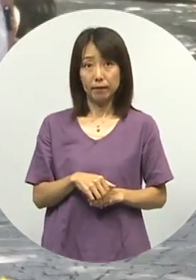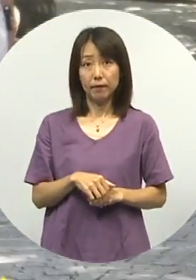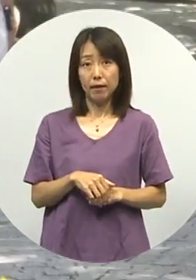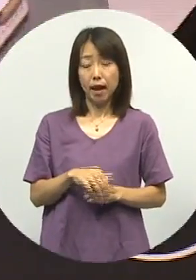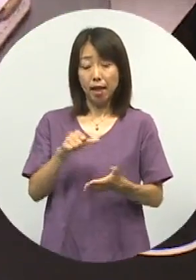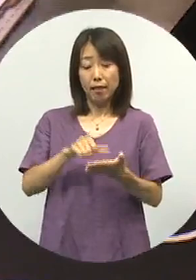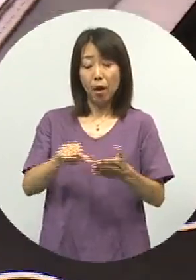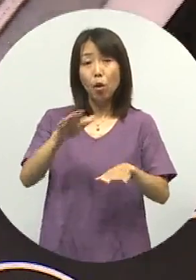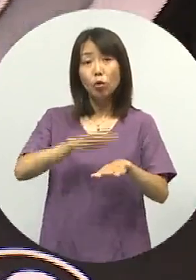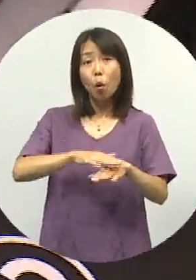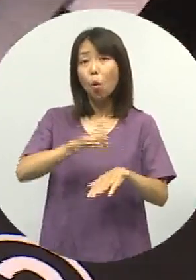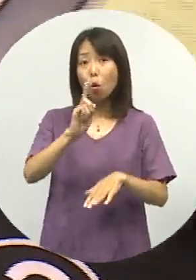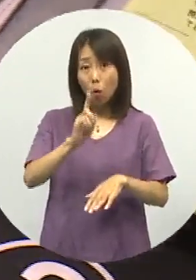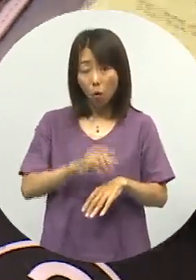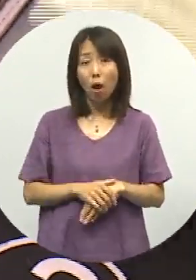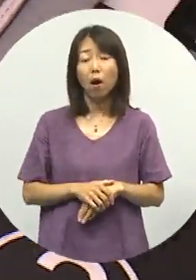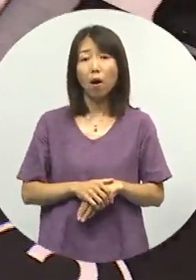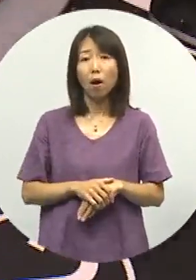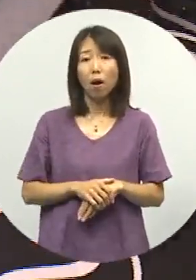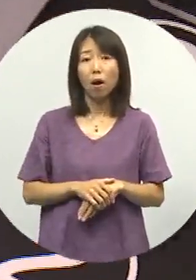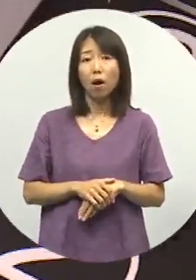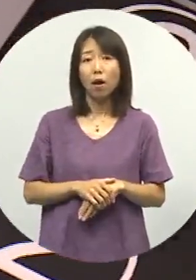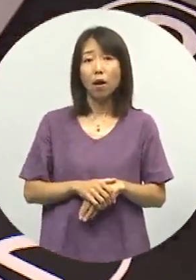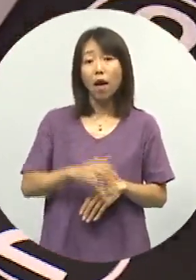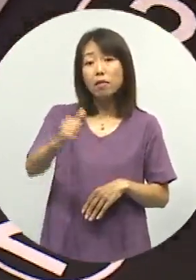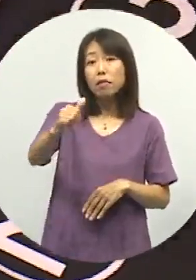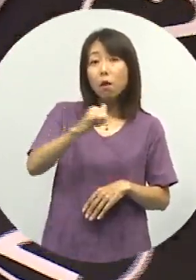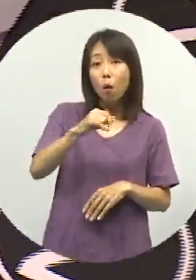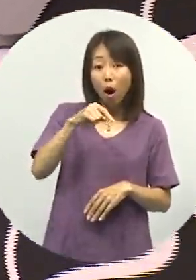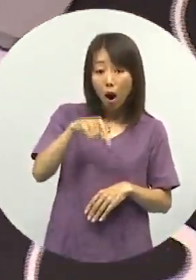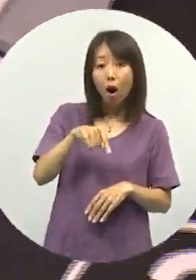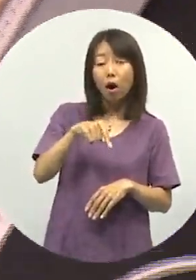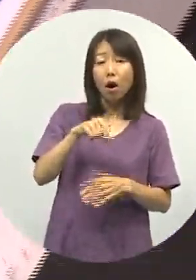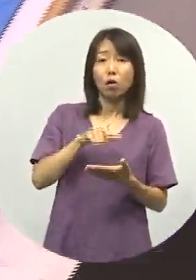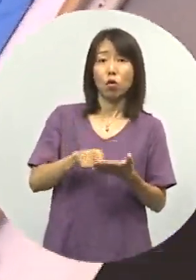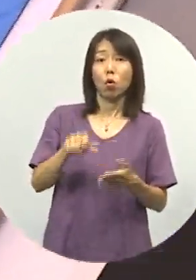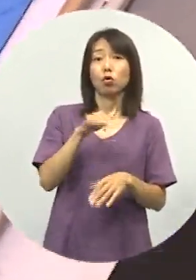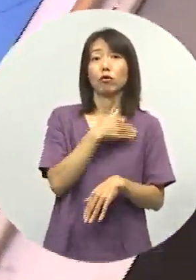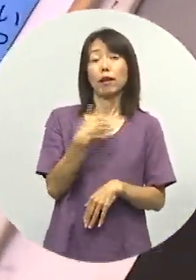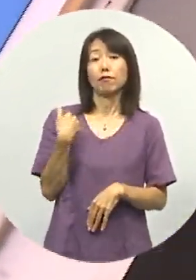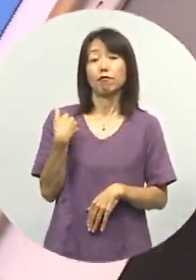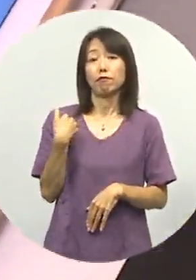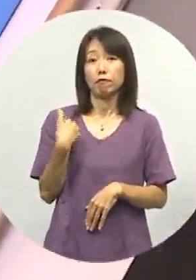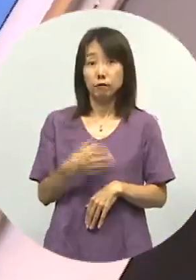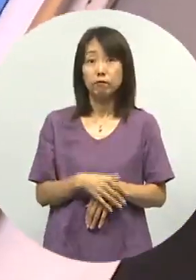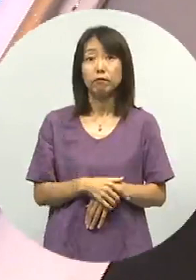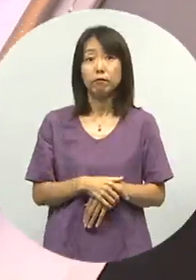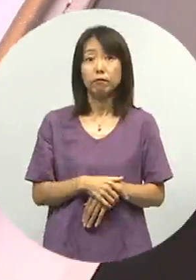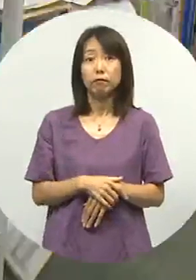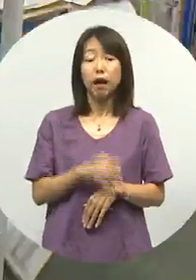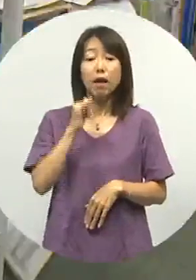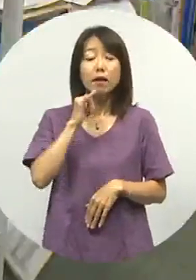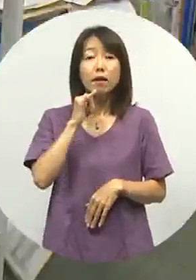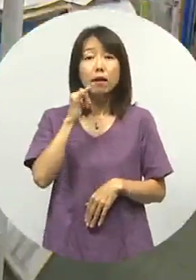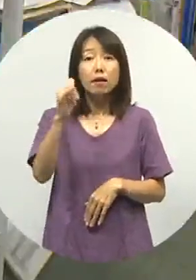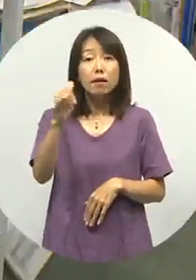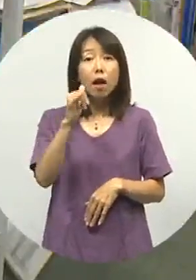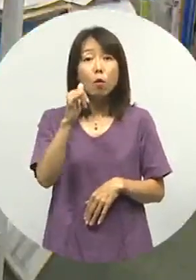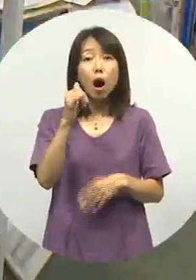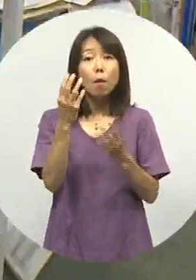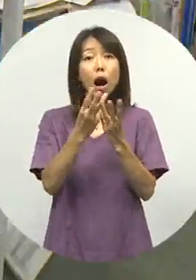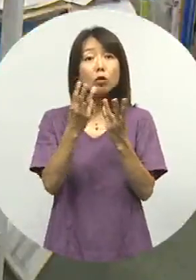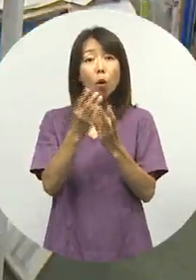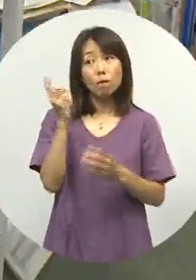は、展示図書館にお電話いただければご登録ができまして、番号が